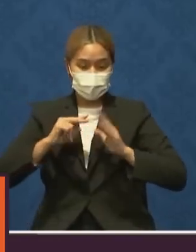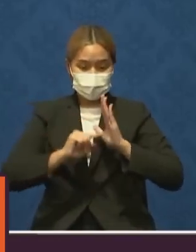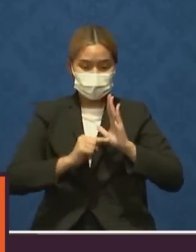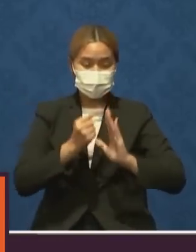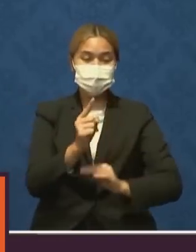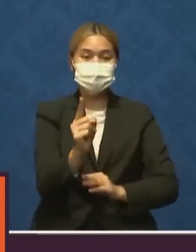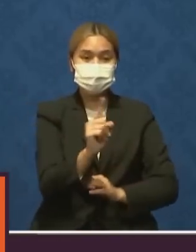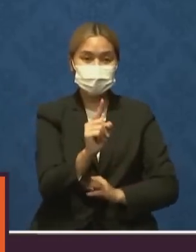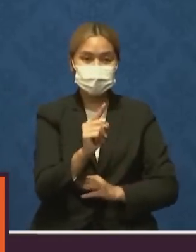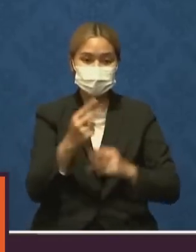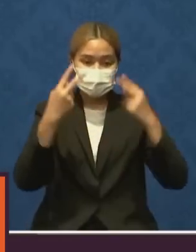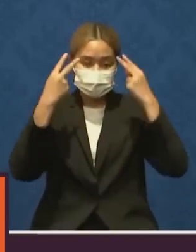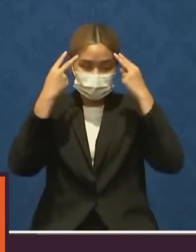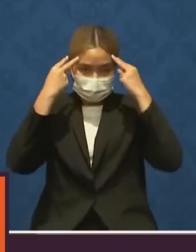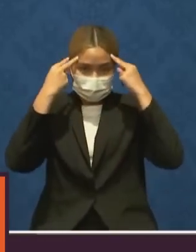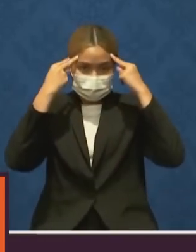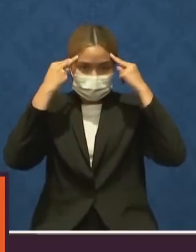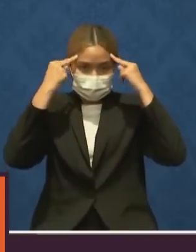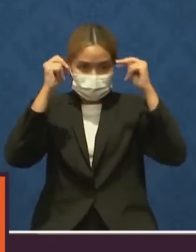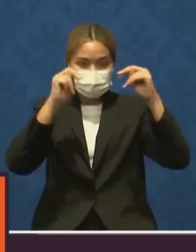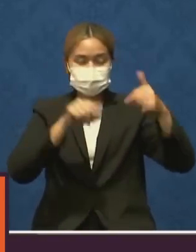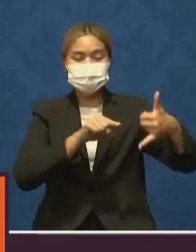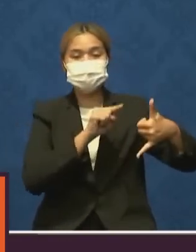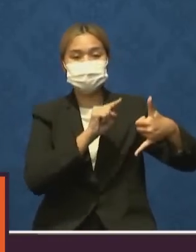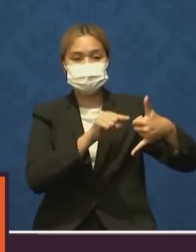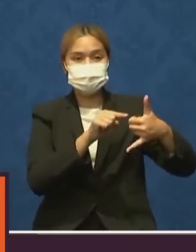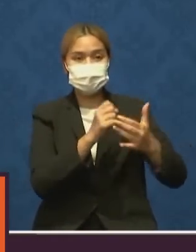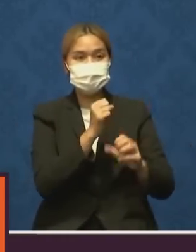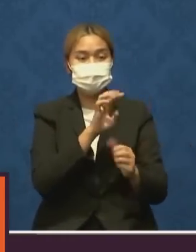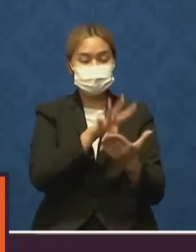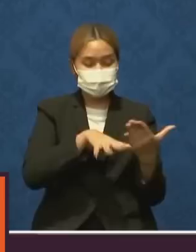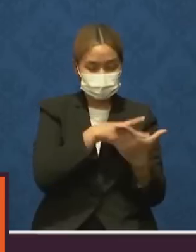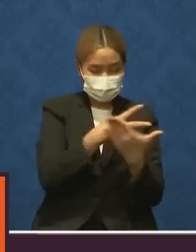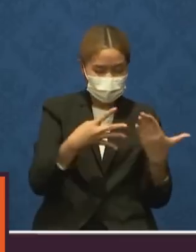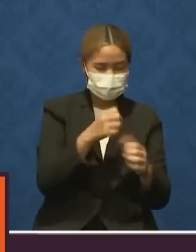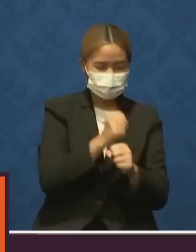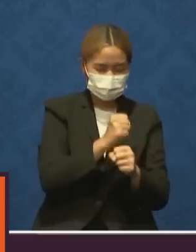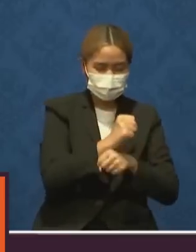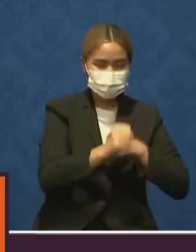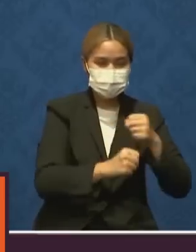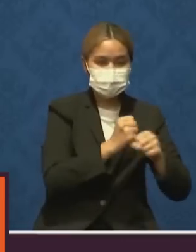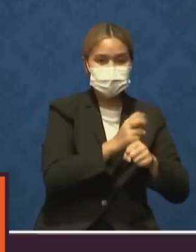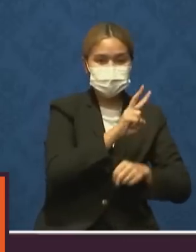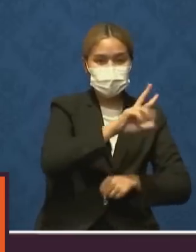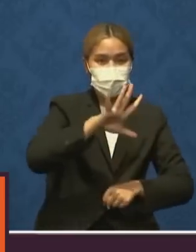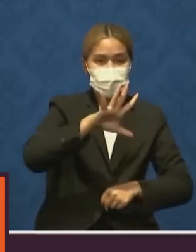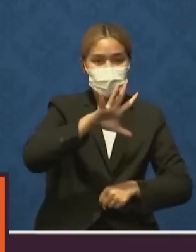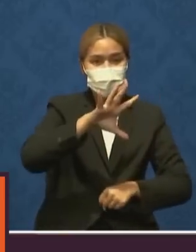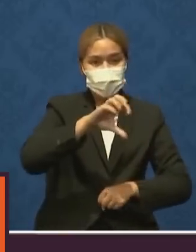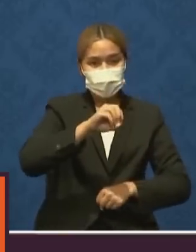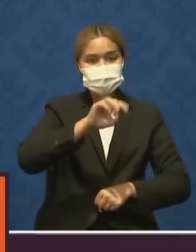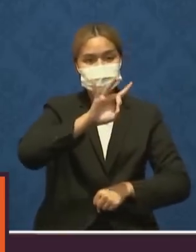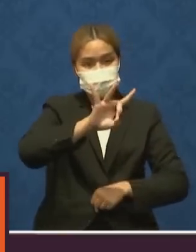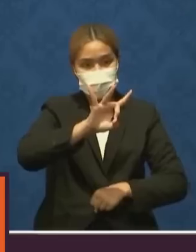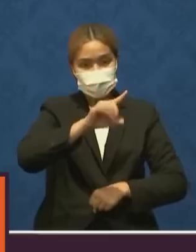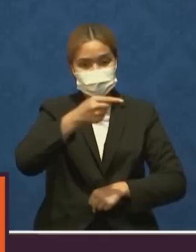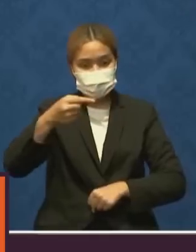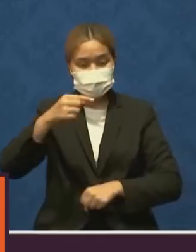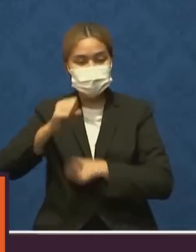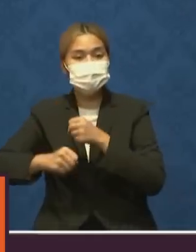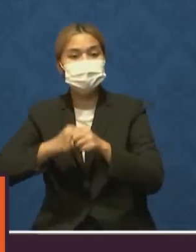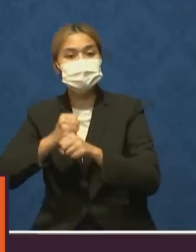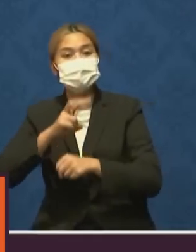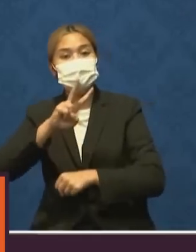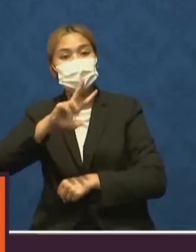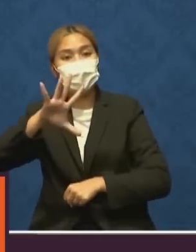ฐบาลผลิประยตได้ทำแผน PDP มาแล้ 2 ชบับก็คปี 58 กัป 61 ครัส่วชบับป 63 เป็นช